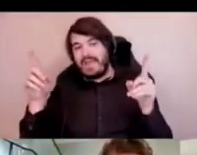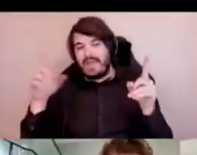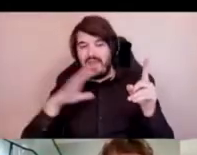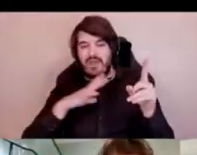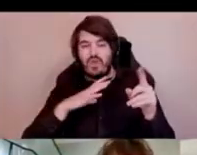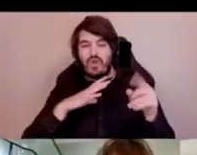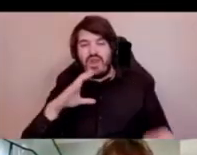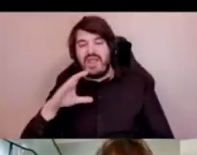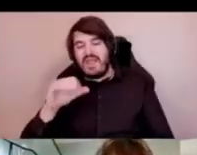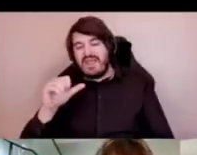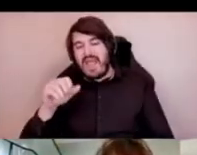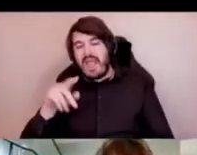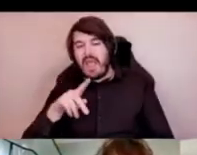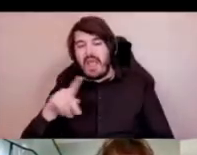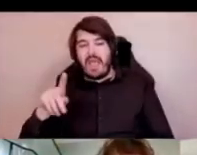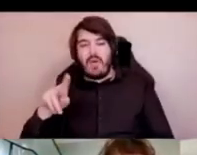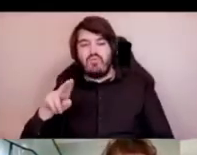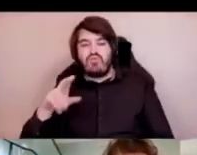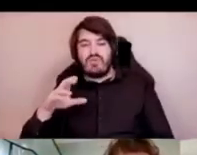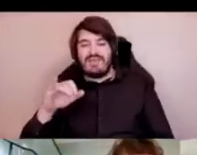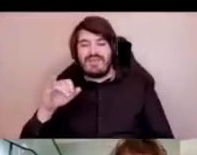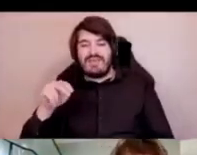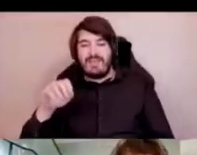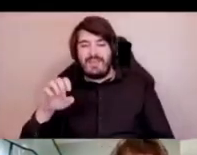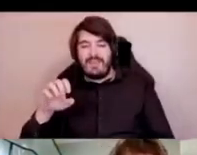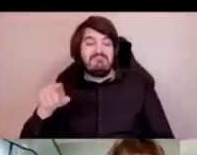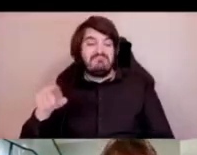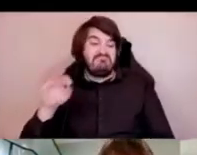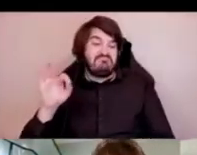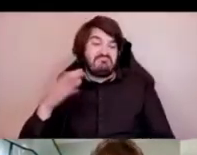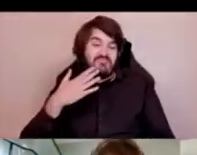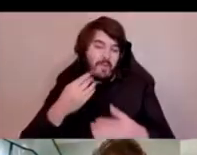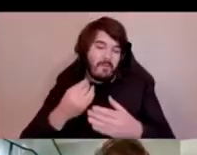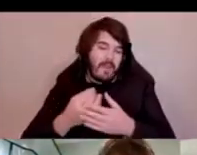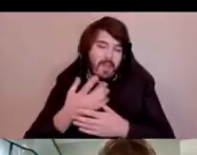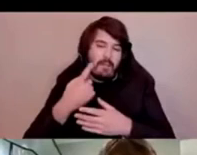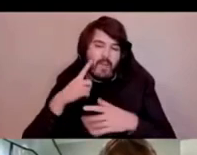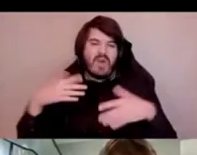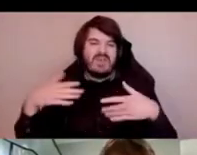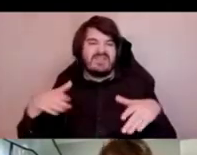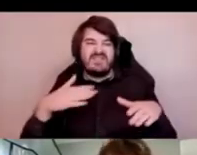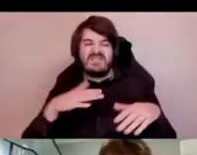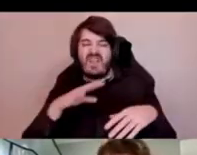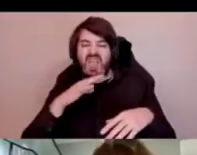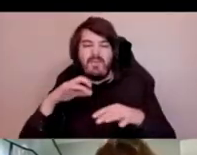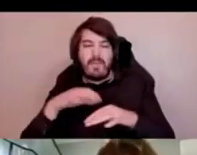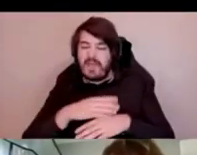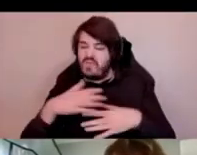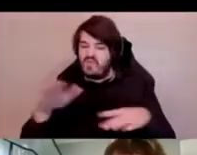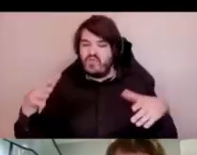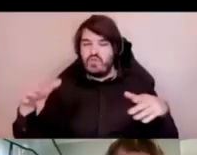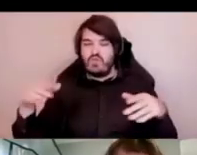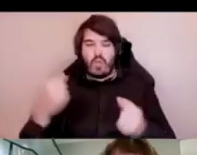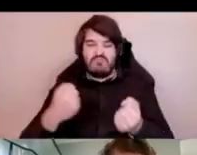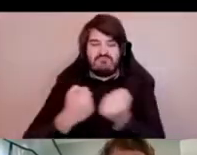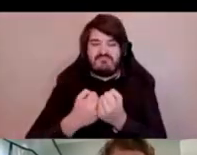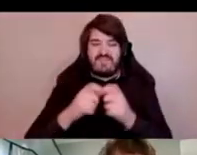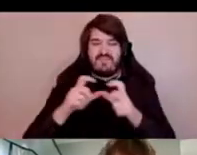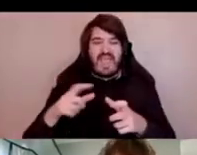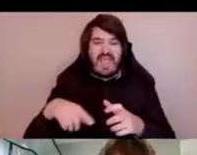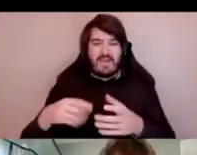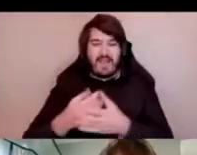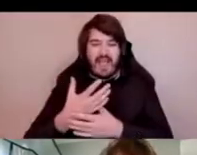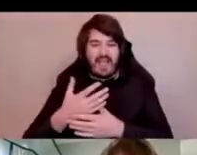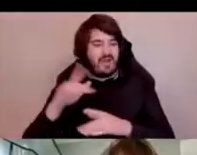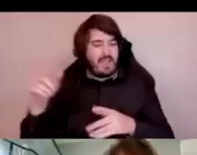les capucines. Donc ça, c'est une bonne plante pour éloigner les pestes, ça renforce vos plants. Donc, ils ont